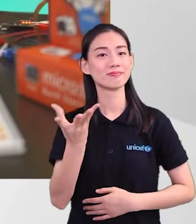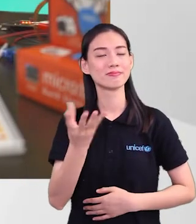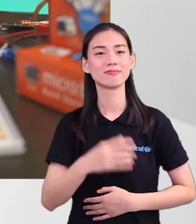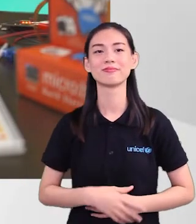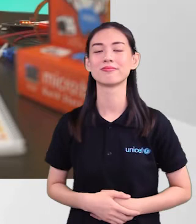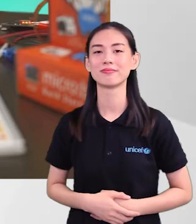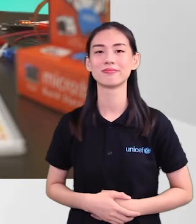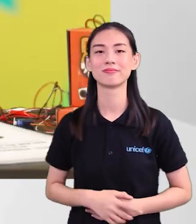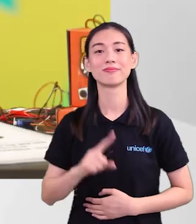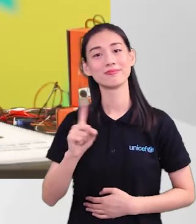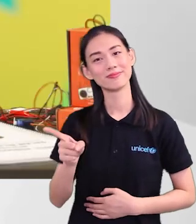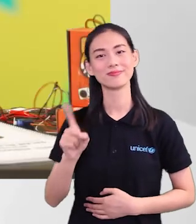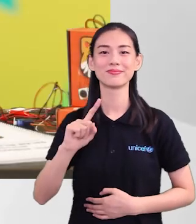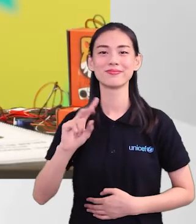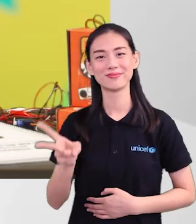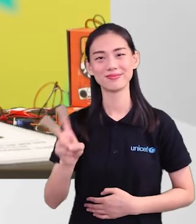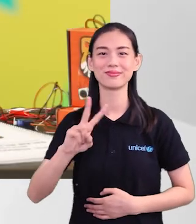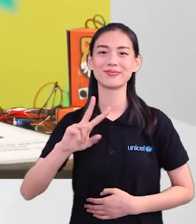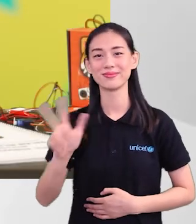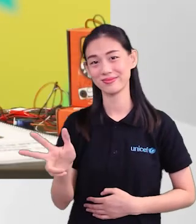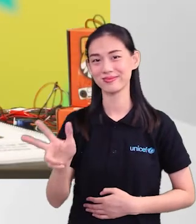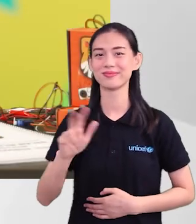yang terpapar pada papan microbit.